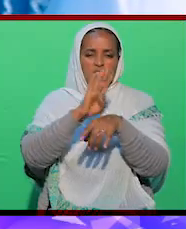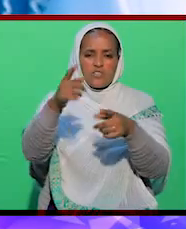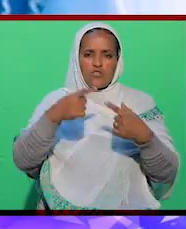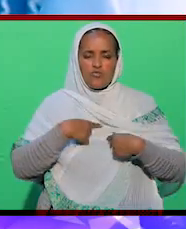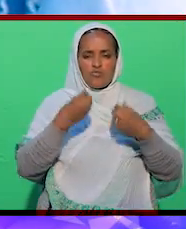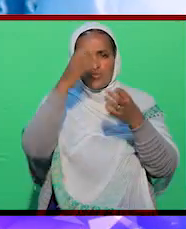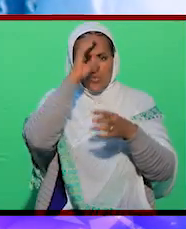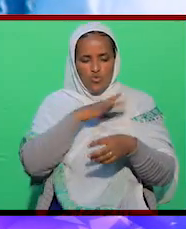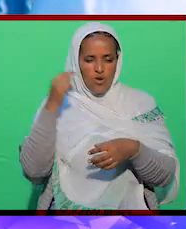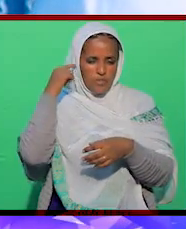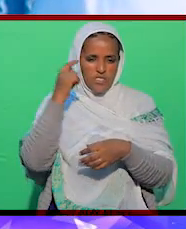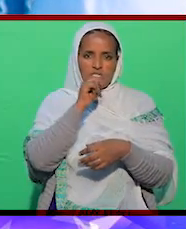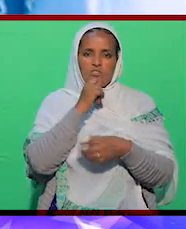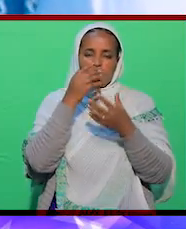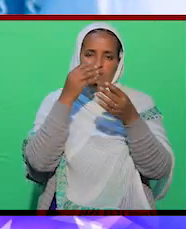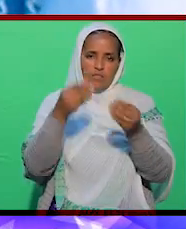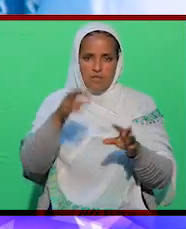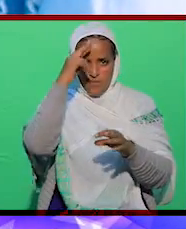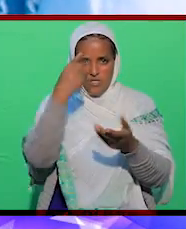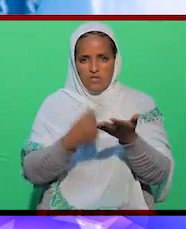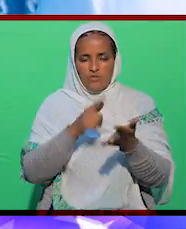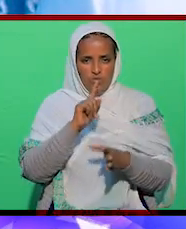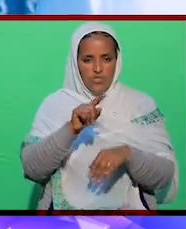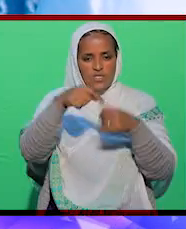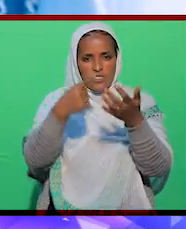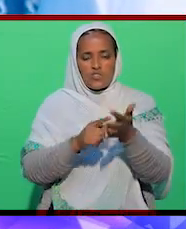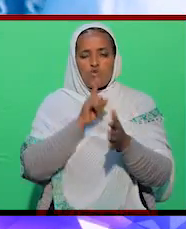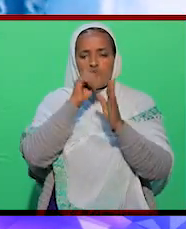ያም ሲለው ይሰማል። ቤተክርስቲያን ስትለው ብቻ ነው ብዙ ሰው ለመስማት ትግስቱ የሚያንሰው።